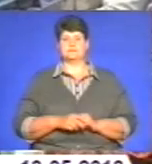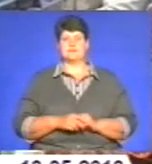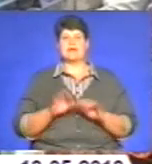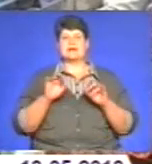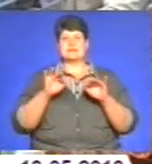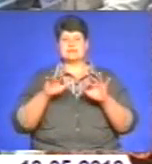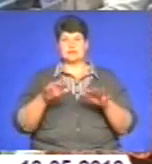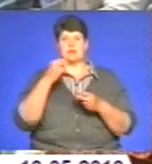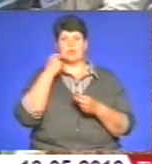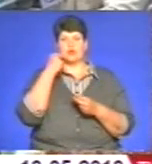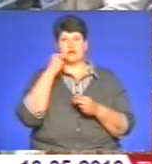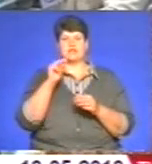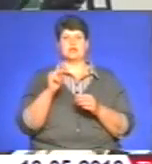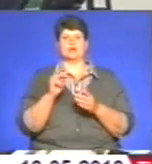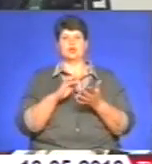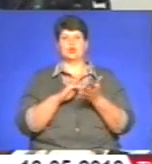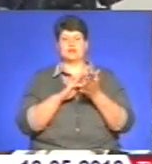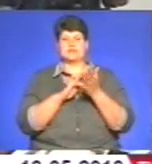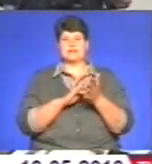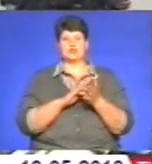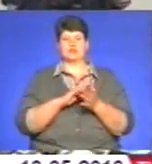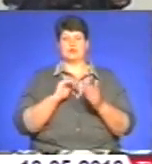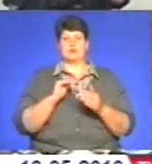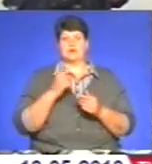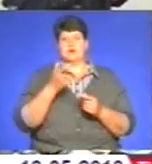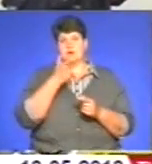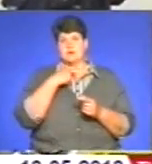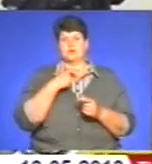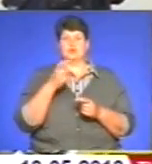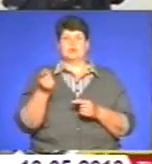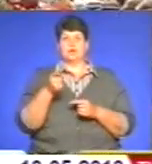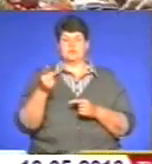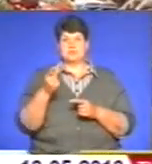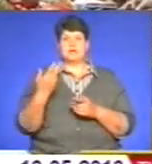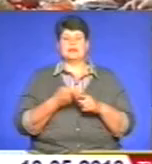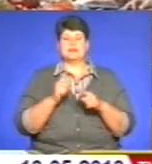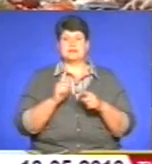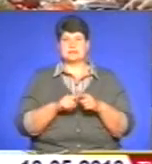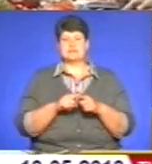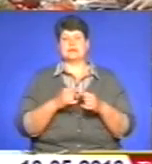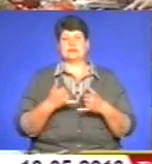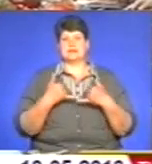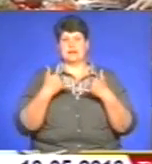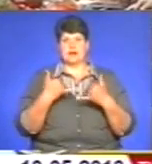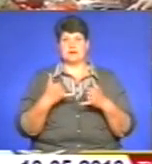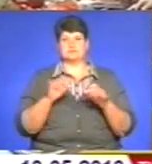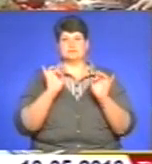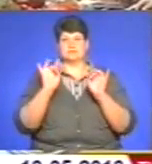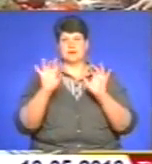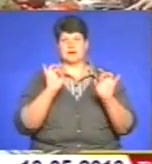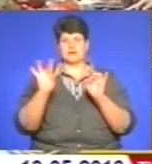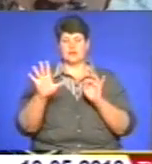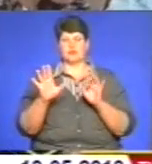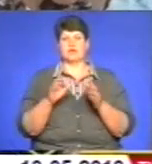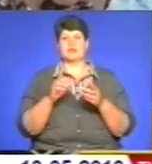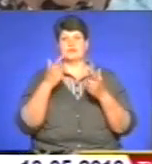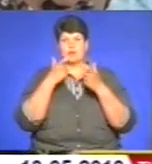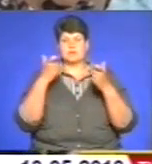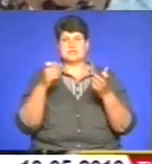Заходи для покращення туристичного іміджу Тернопільщини, прес-тур для всеукраїнських засобів масової інформації, рекламно-інформаційний тур